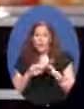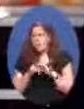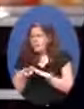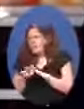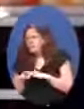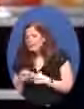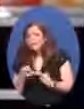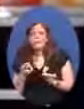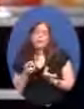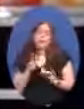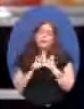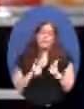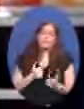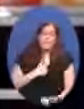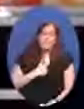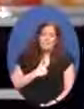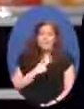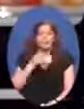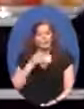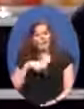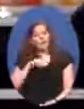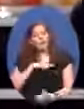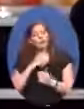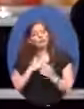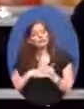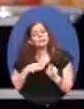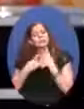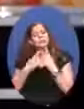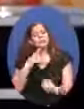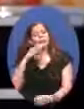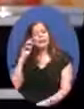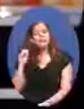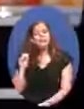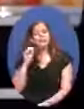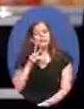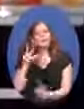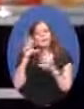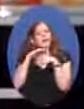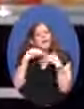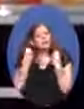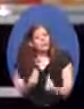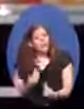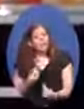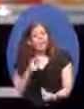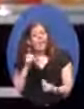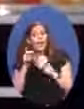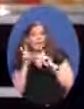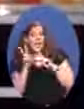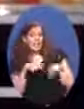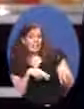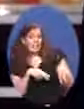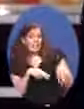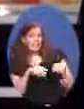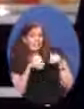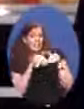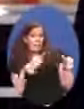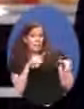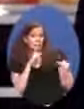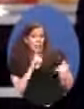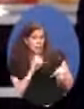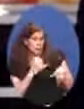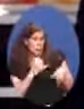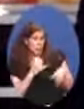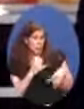בין אם הם מסכנים. ואנחנו מבקשים לשוחח עם מאיה צוקרמן, ערב טוב לך. ערב טוב. את חזרת זה אתה מגבול סוריה,